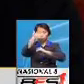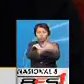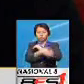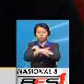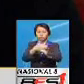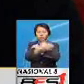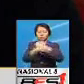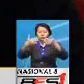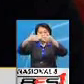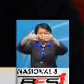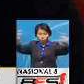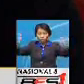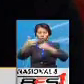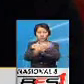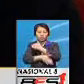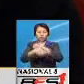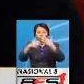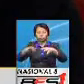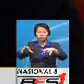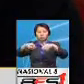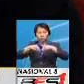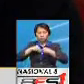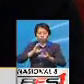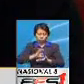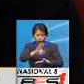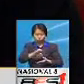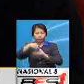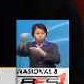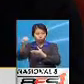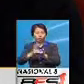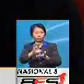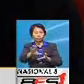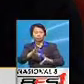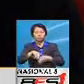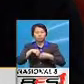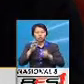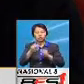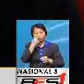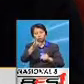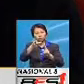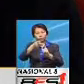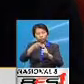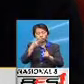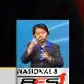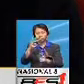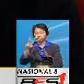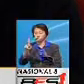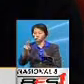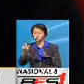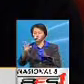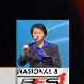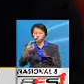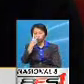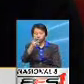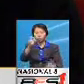yang terbuka negara yang telah menerima banyak pelaburan asing kalau kita tengok di pulau Pinang ke di Kulim ke Shah Alam